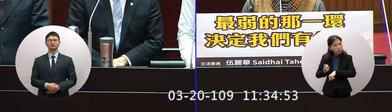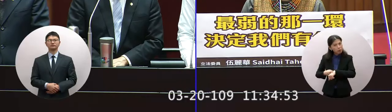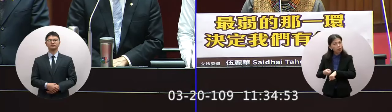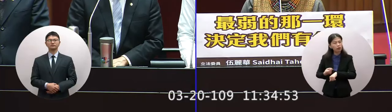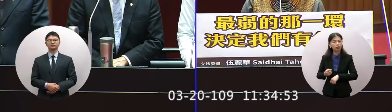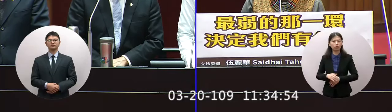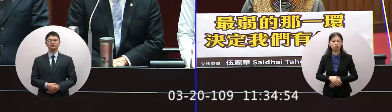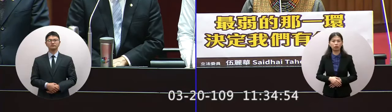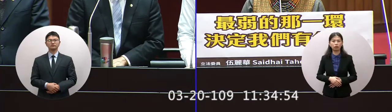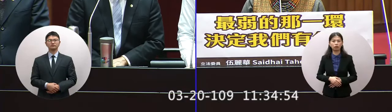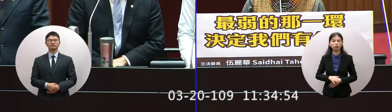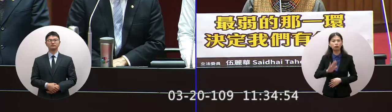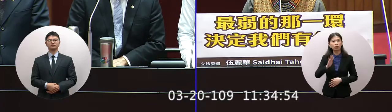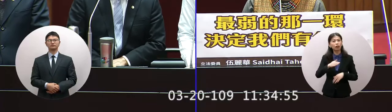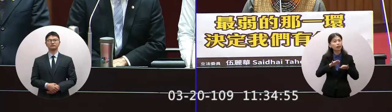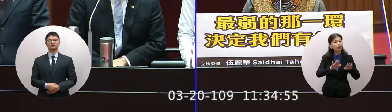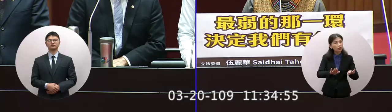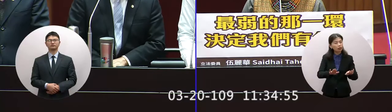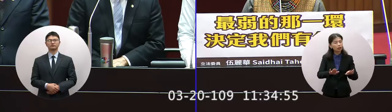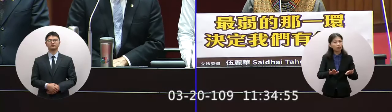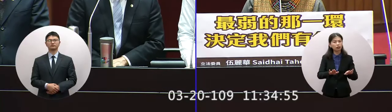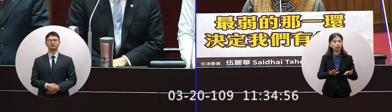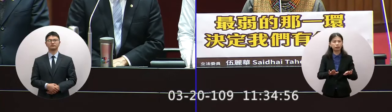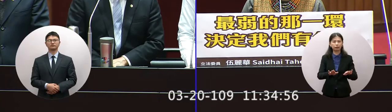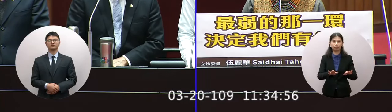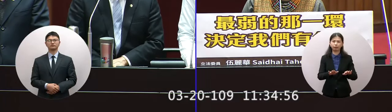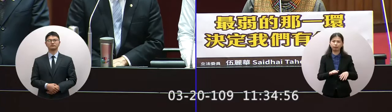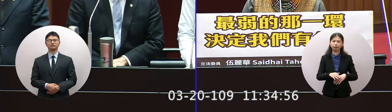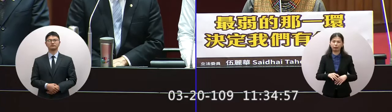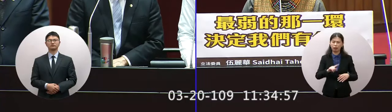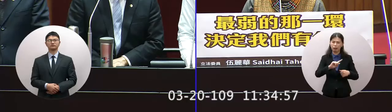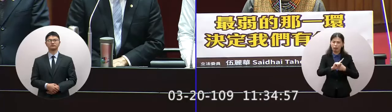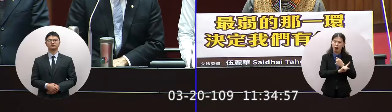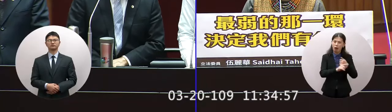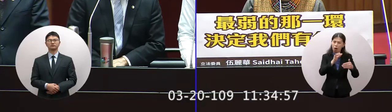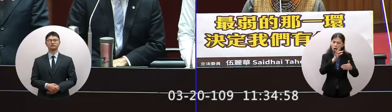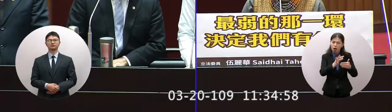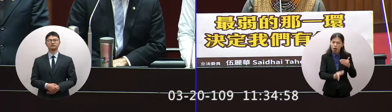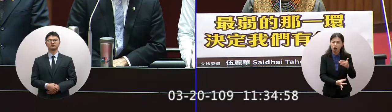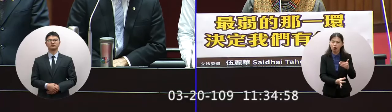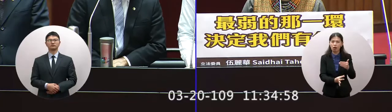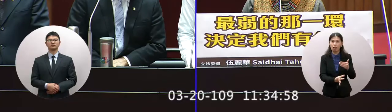惯习的方式，但是现在呢，好像有很多的法令，好